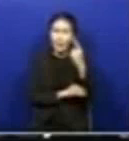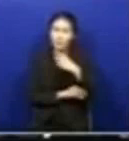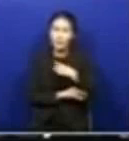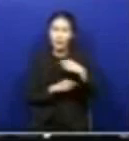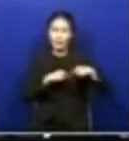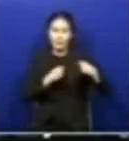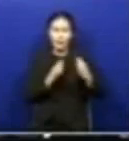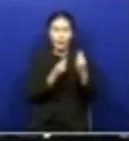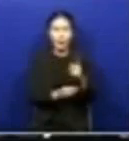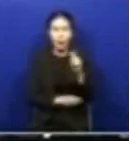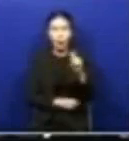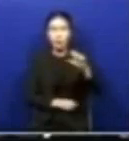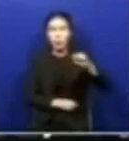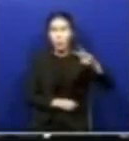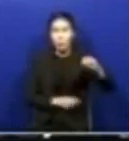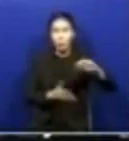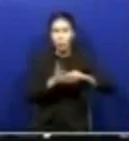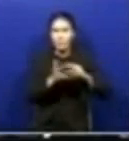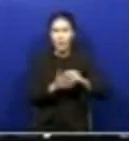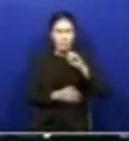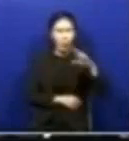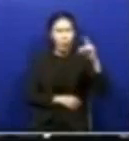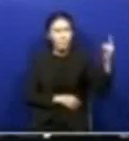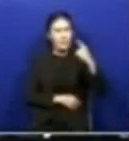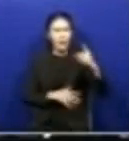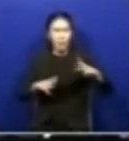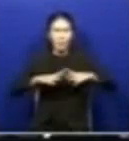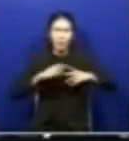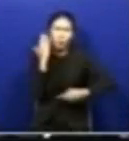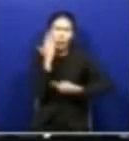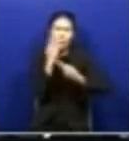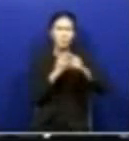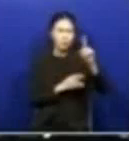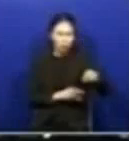จอสมไม่ต้องให้เขาไปเที่ยวไม่ต้องให้เขาไปพักโรงแรมหรอกครับเ